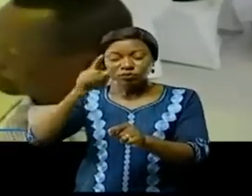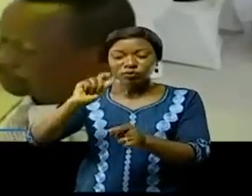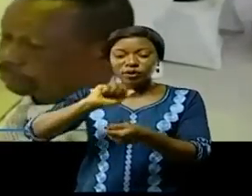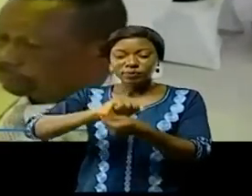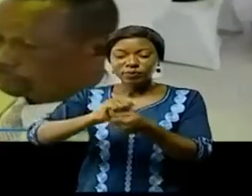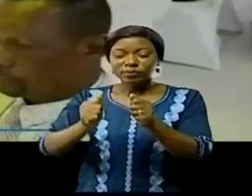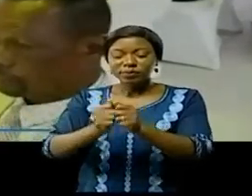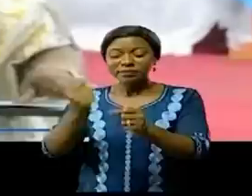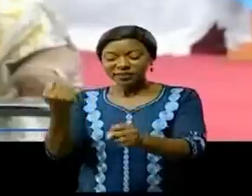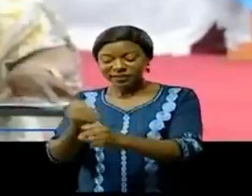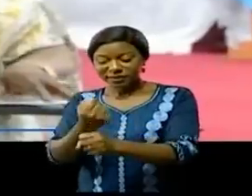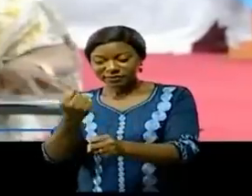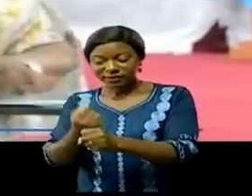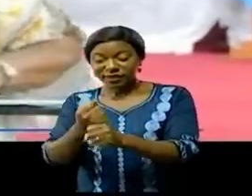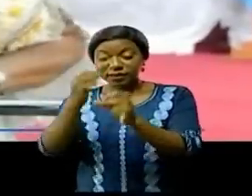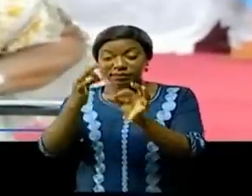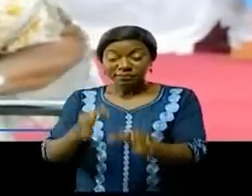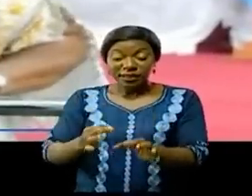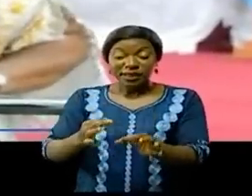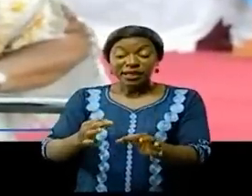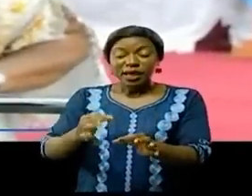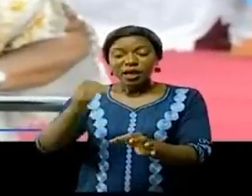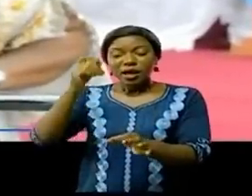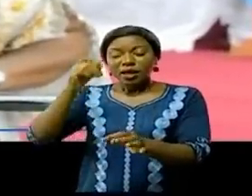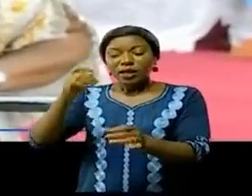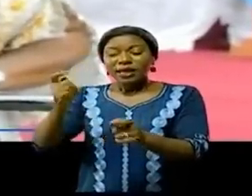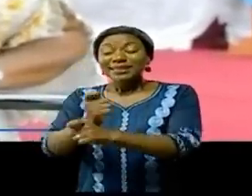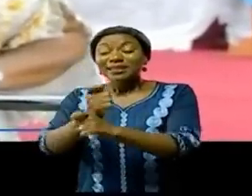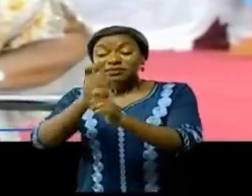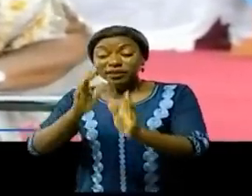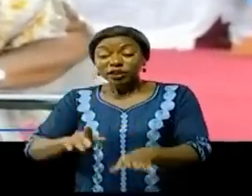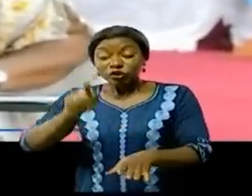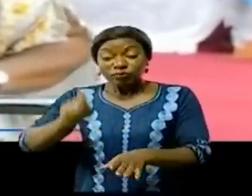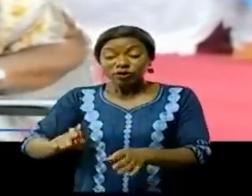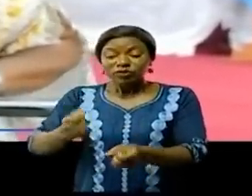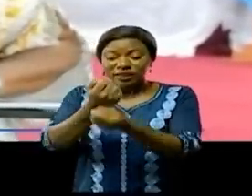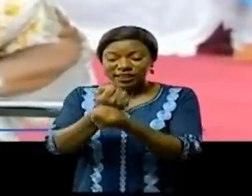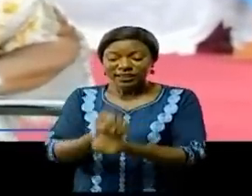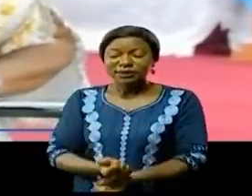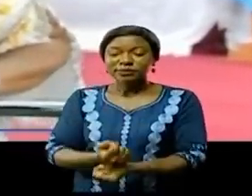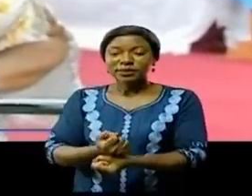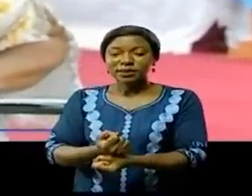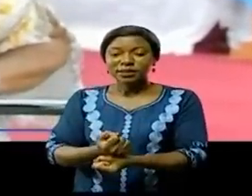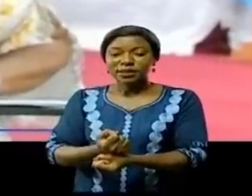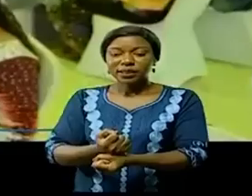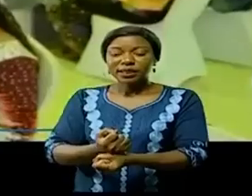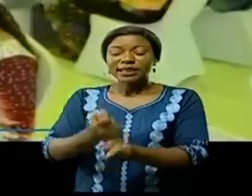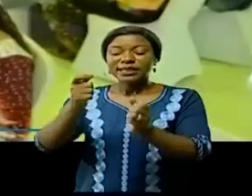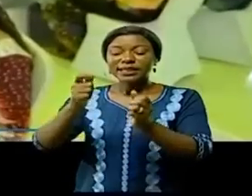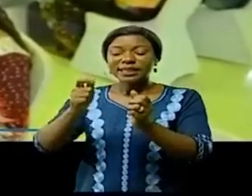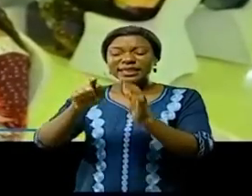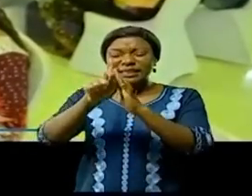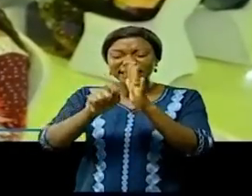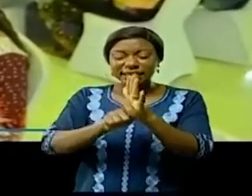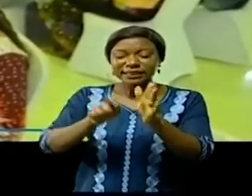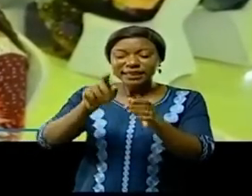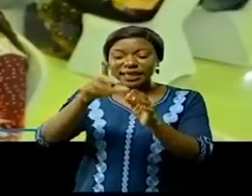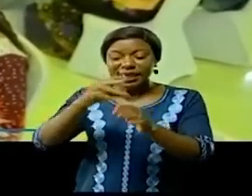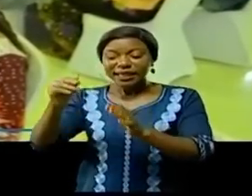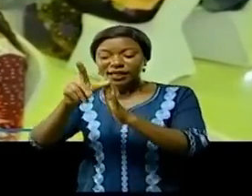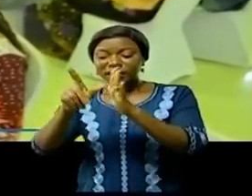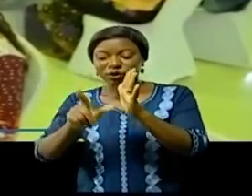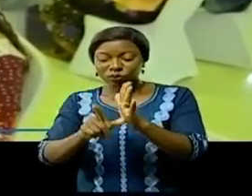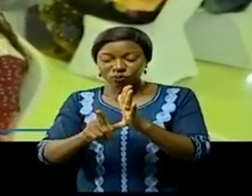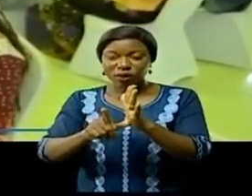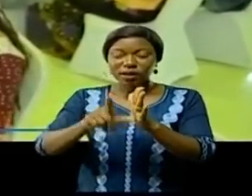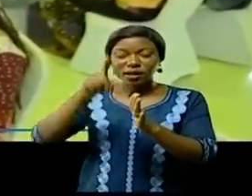du travail. Les employeurs qui sont appelés au respect strict des textes légaux et réglementaires en